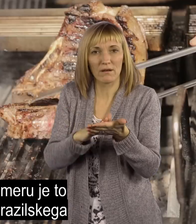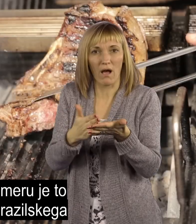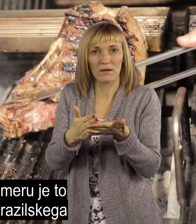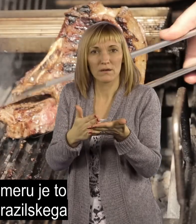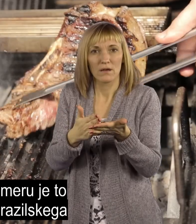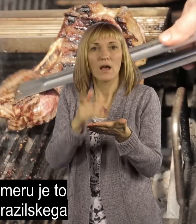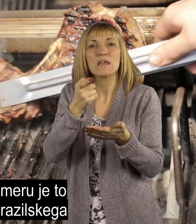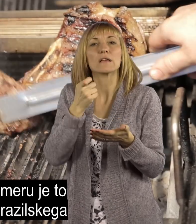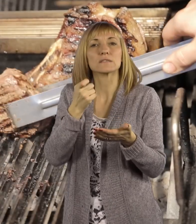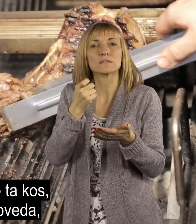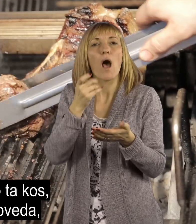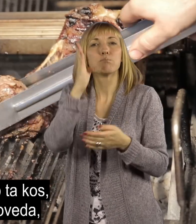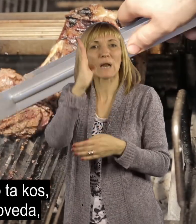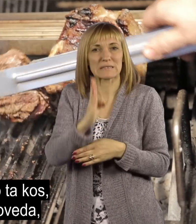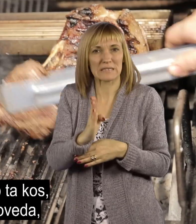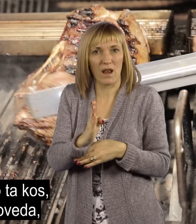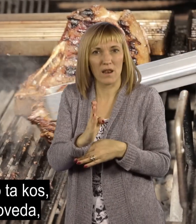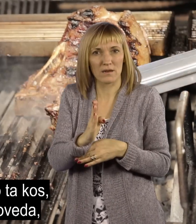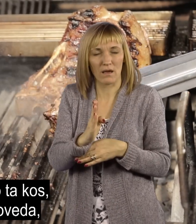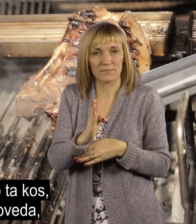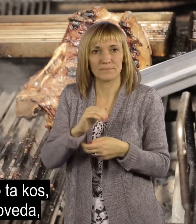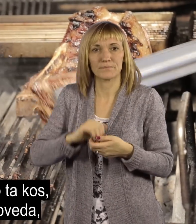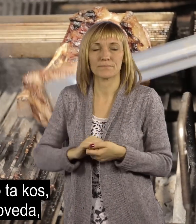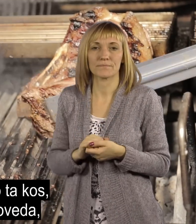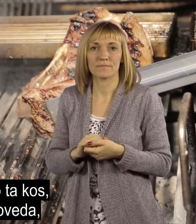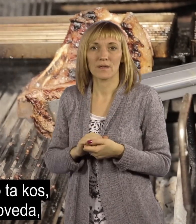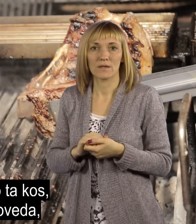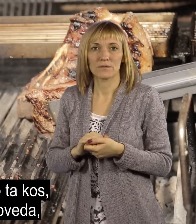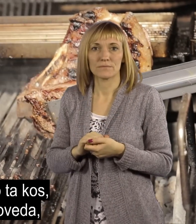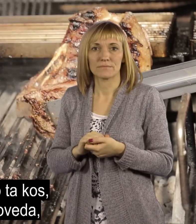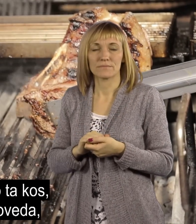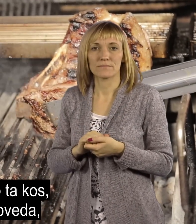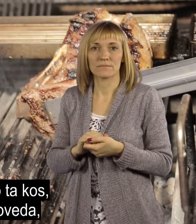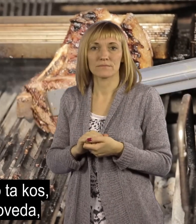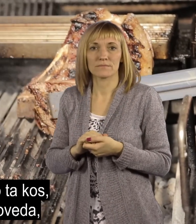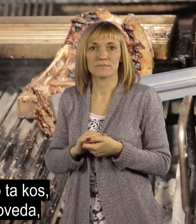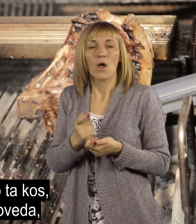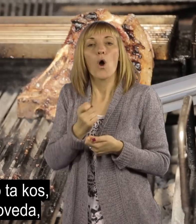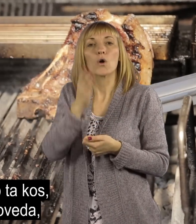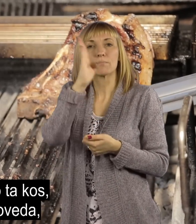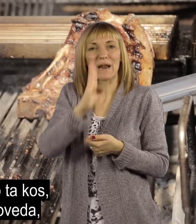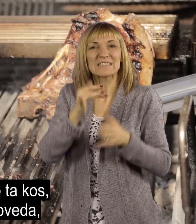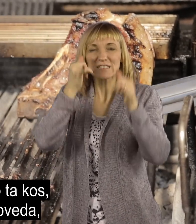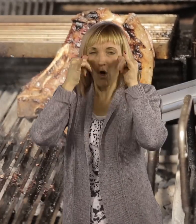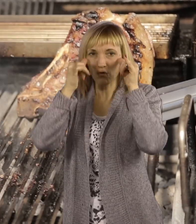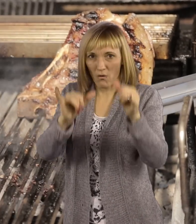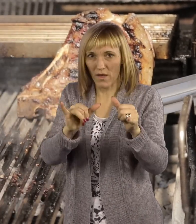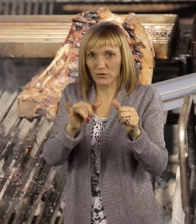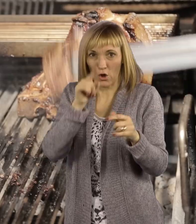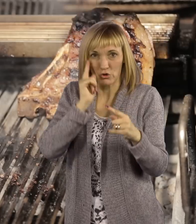je brazilskega porekla, konkretno ta kos, od brazilskega goveda.